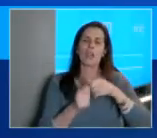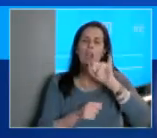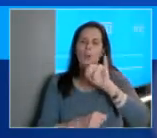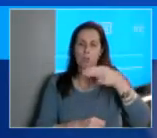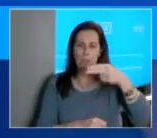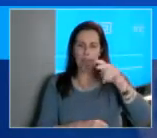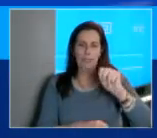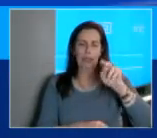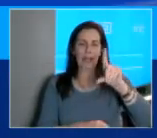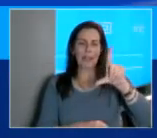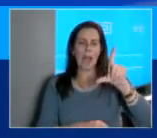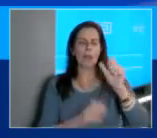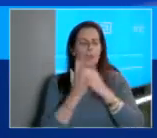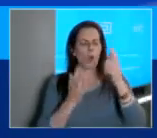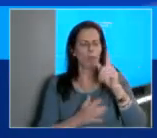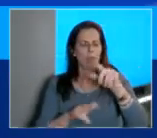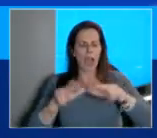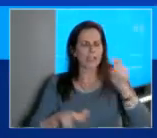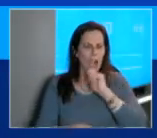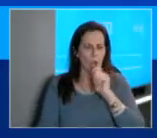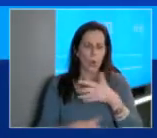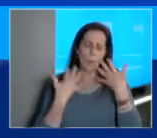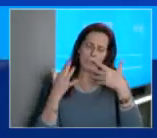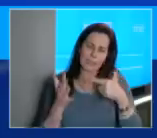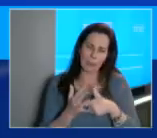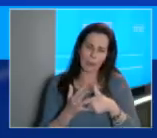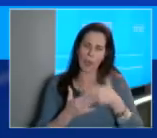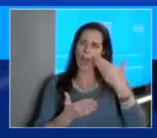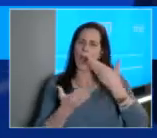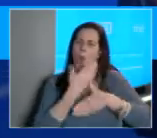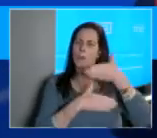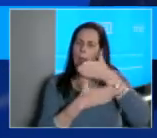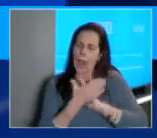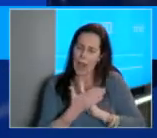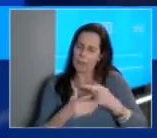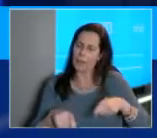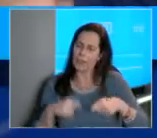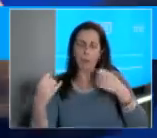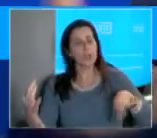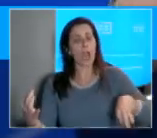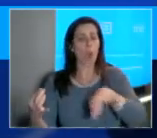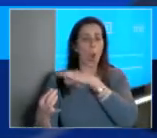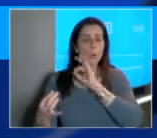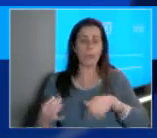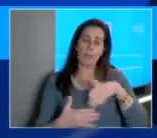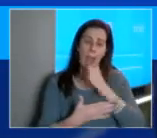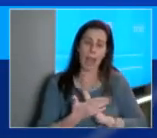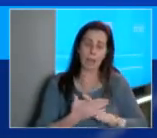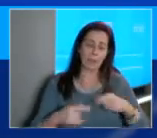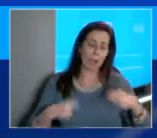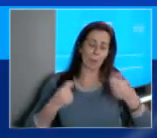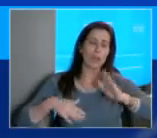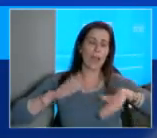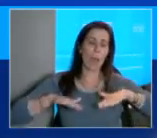מתראיין בעיתון הארץ, בסוף השבוע מדבר באמת על העולים שחלקם הגיעו ממנטליות של קונצרטים בווינה, וחלקם ממנטליות